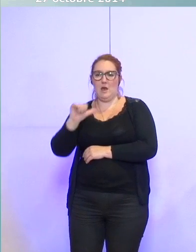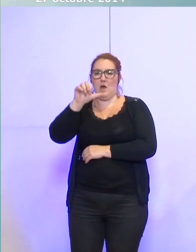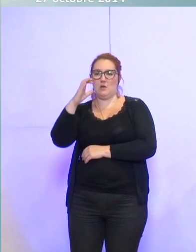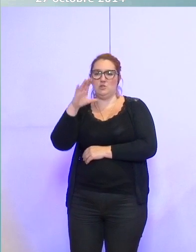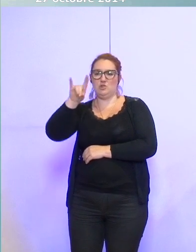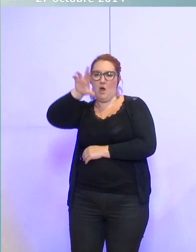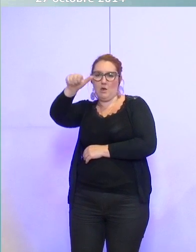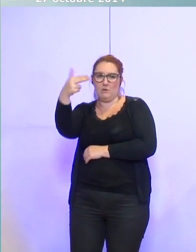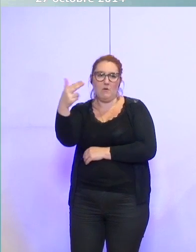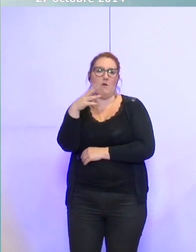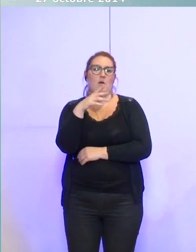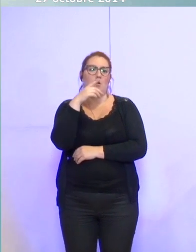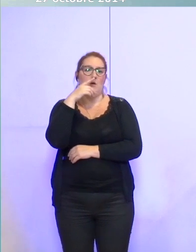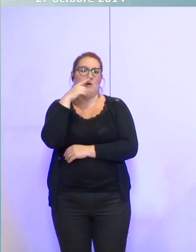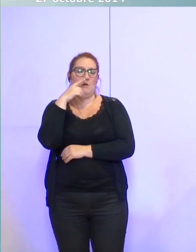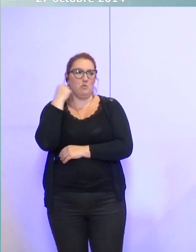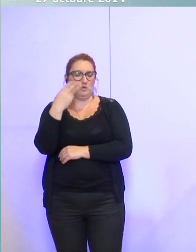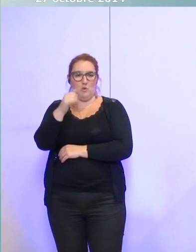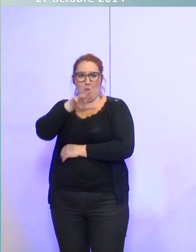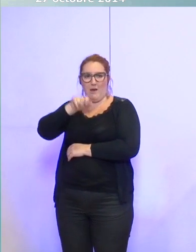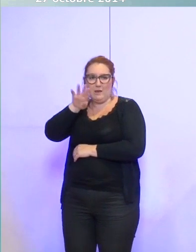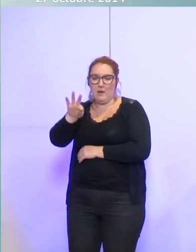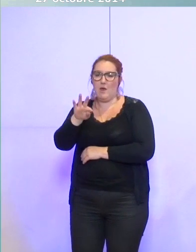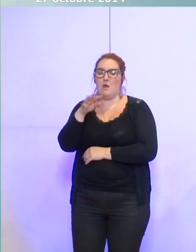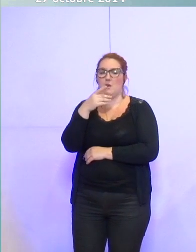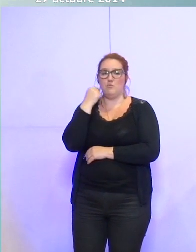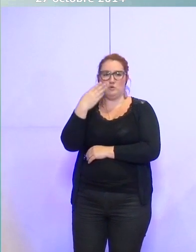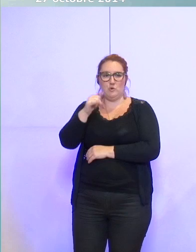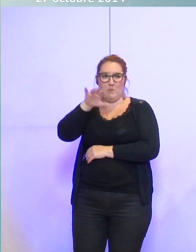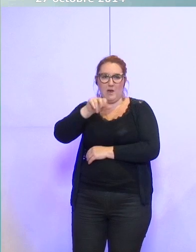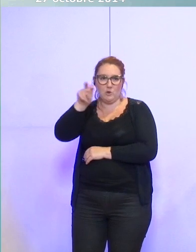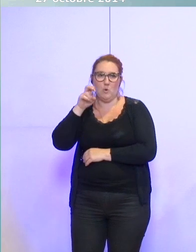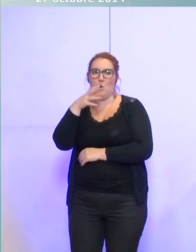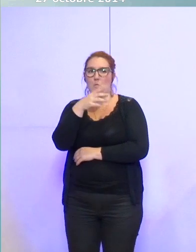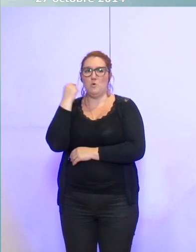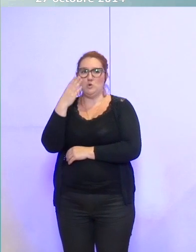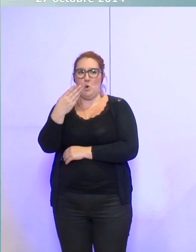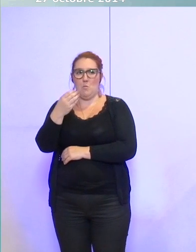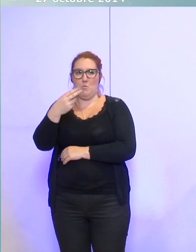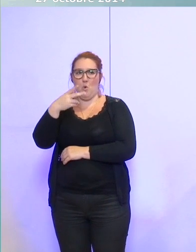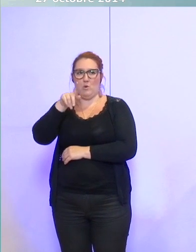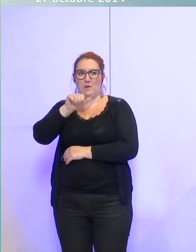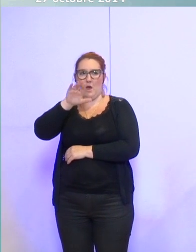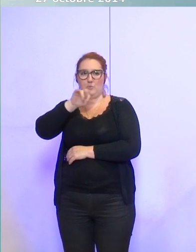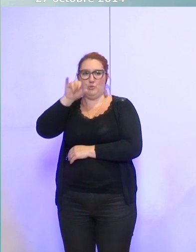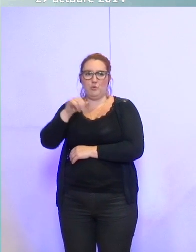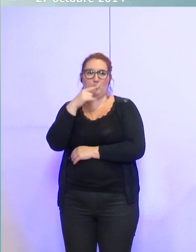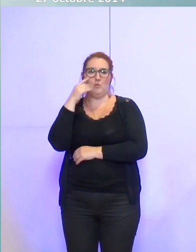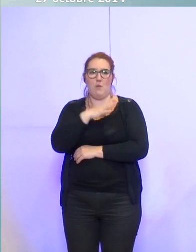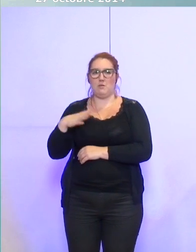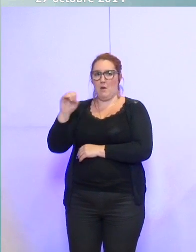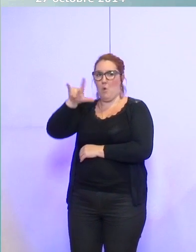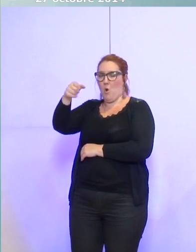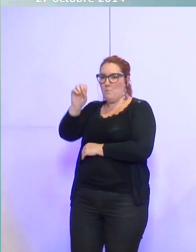Marguet, Pierre Mérieux, Yann Mongaburu, Anne-Sophie Olmos, Bernadette